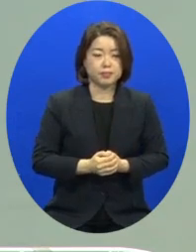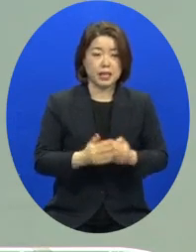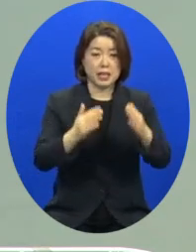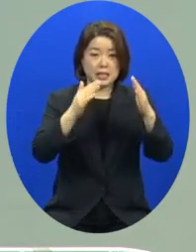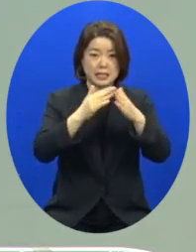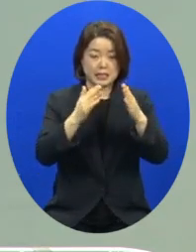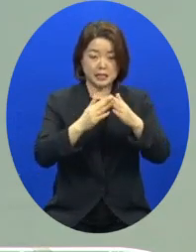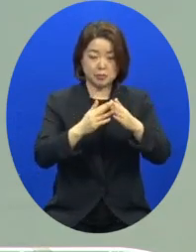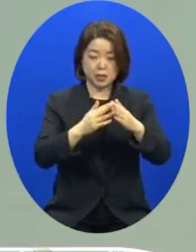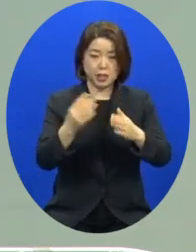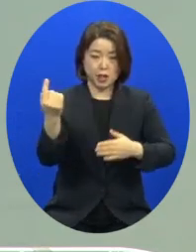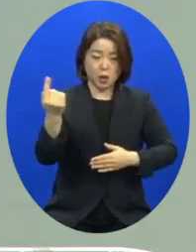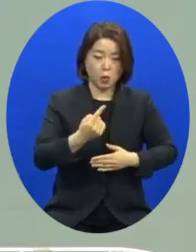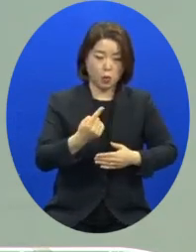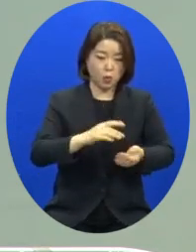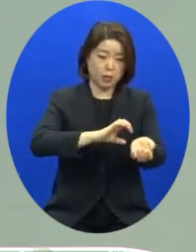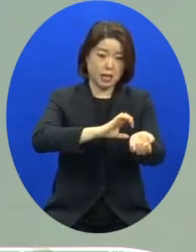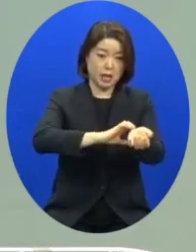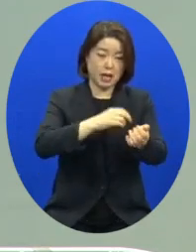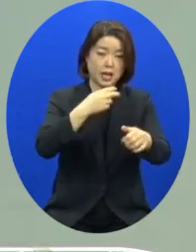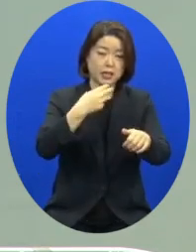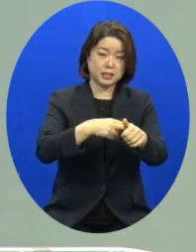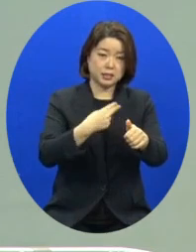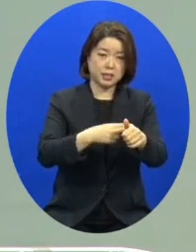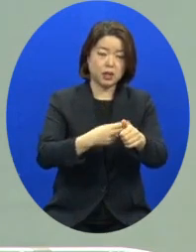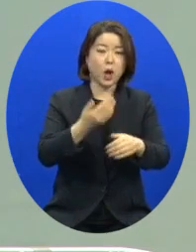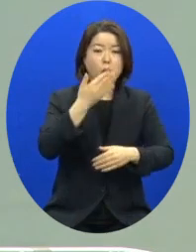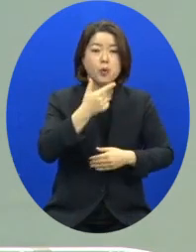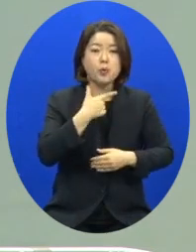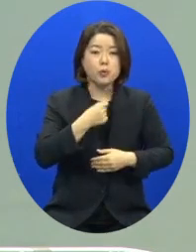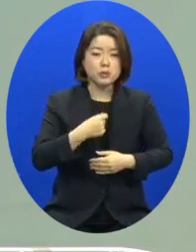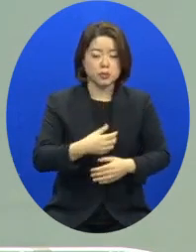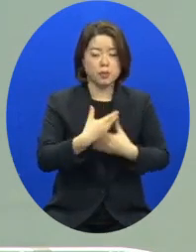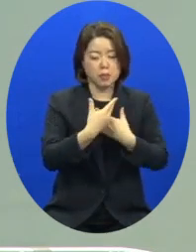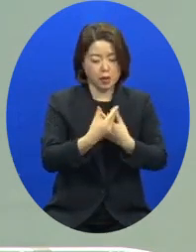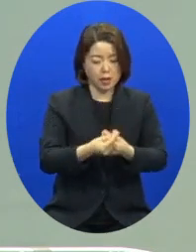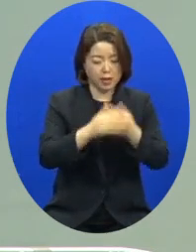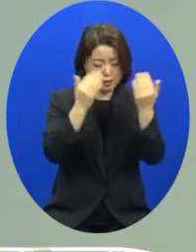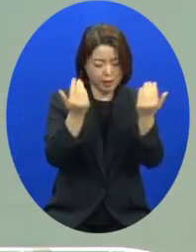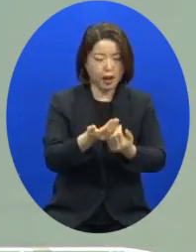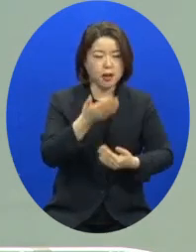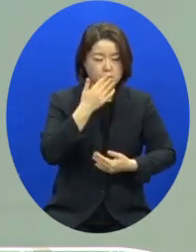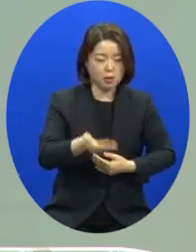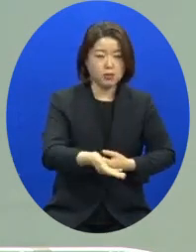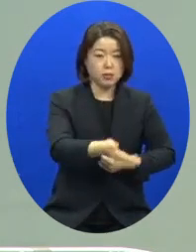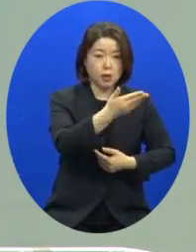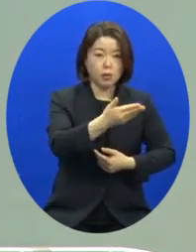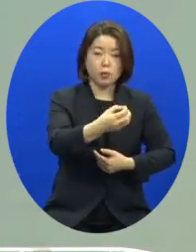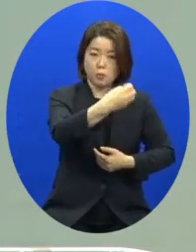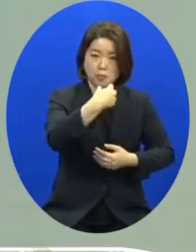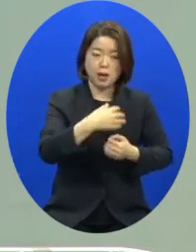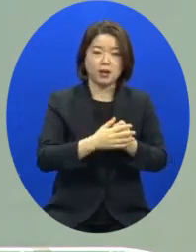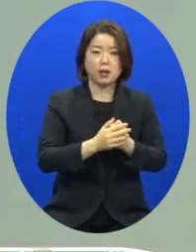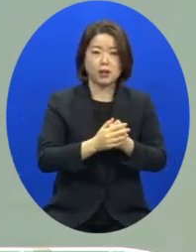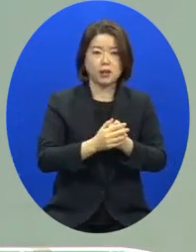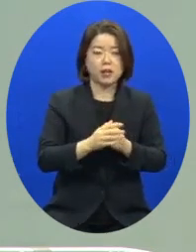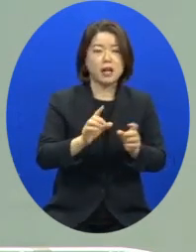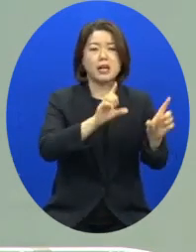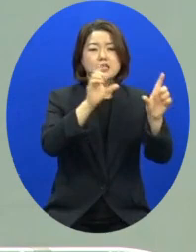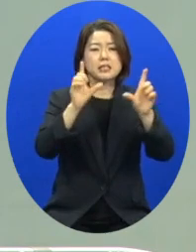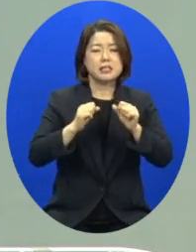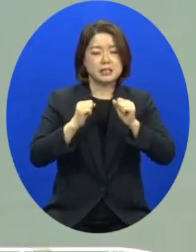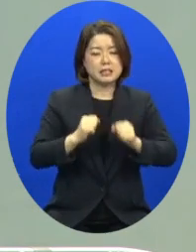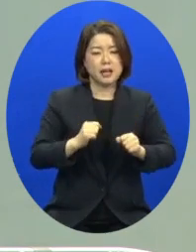집에 왕진 온 한의사가 먹고 싶은 거 편안하게 먹으라고 했습니다. 살 날이 얼마